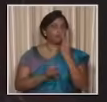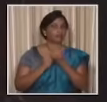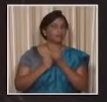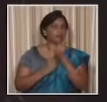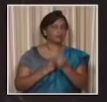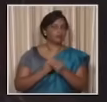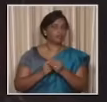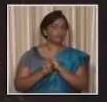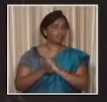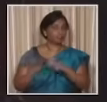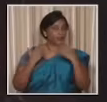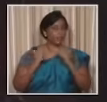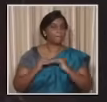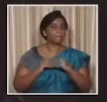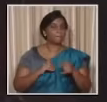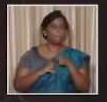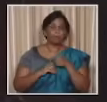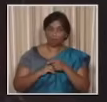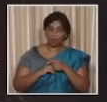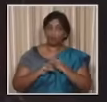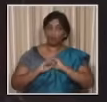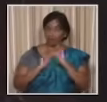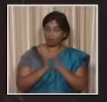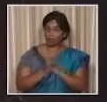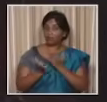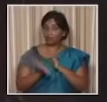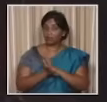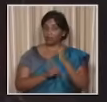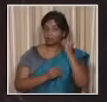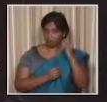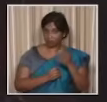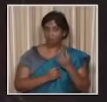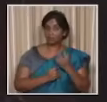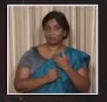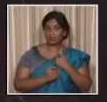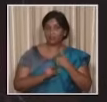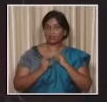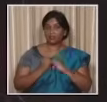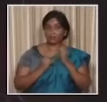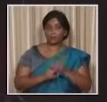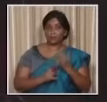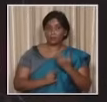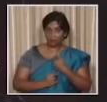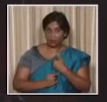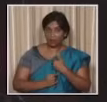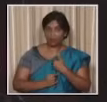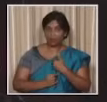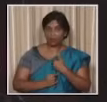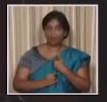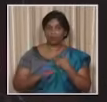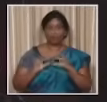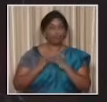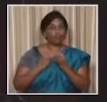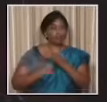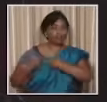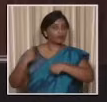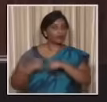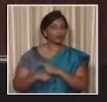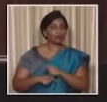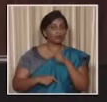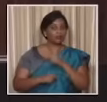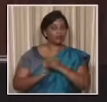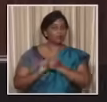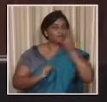ඔහු රිටයි වුණාට පස්සේ. මේ සන්තෝෂම් දීලා තියෙන විපක්ෂ නායකතුමා ඔබ මතු ප්‍රේමදාසට ඔබතුමා සඳහන් කරන කාරණේ